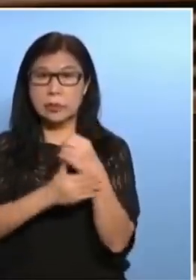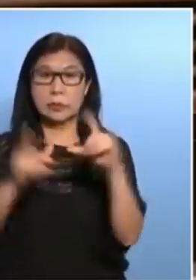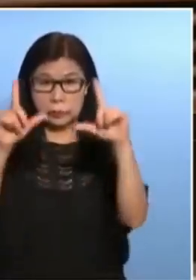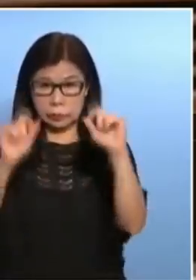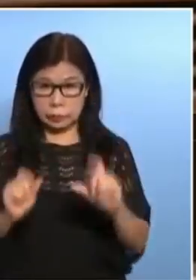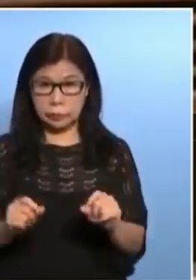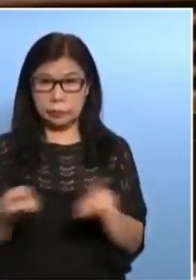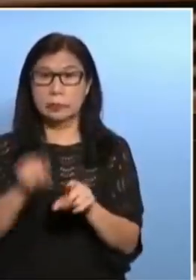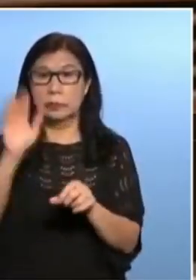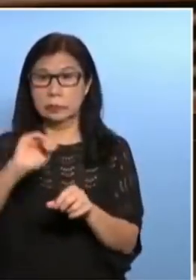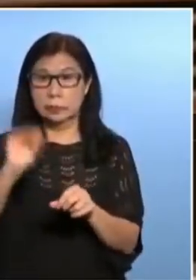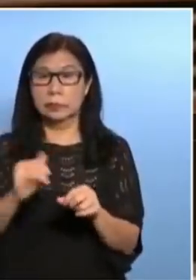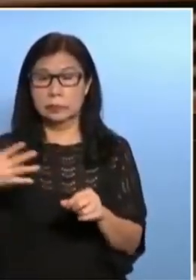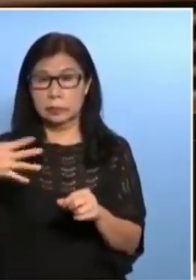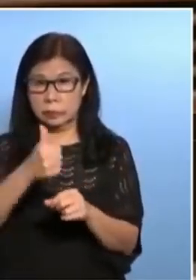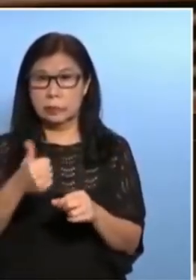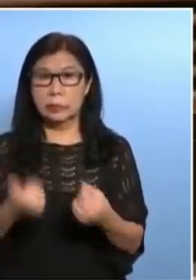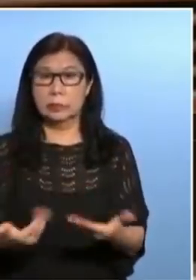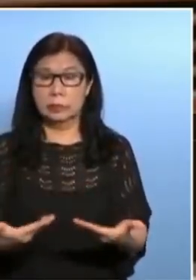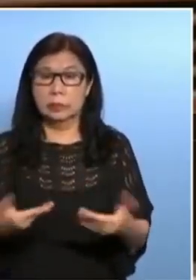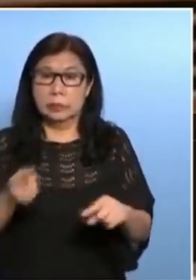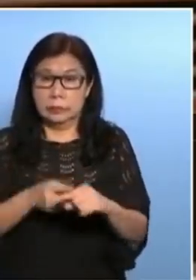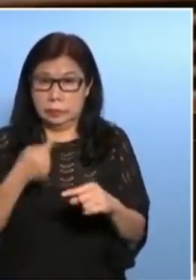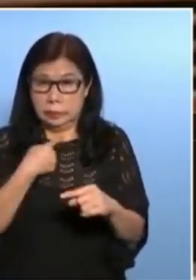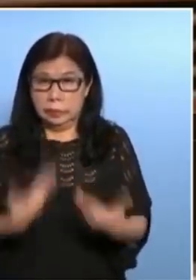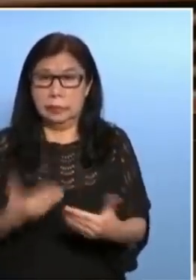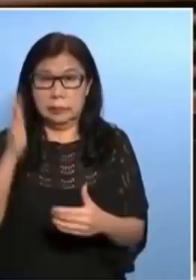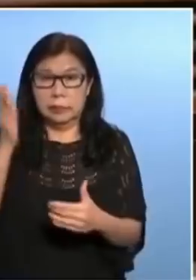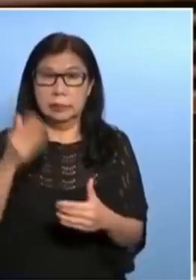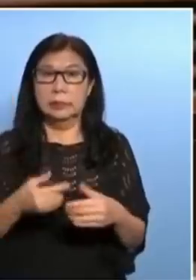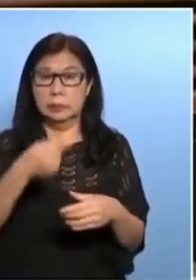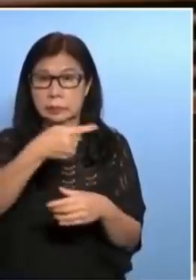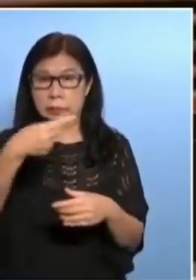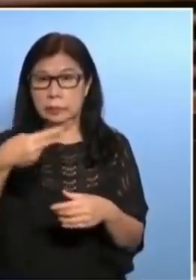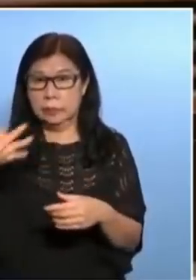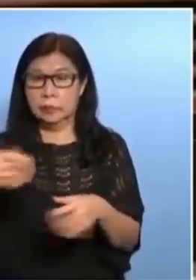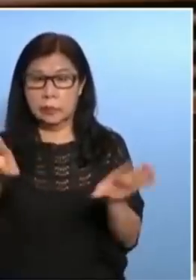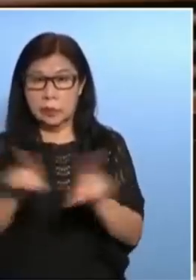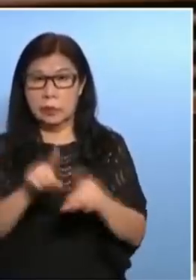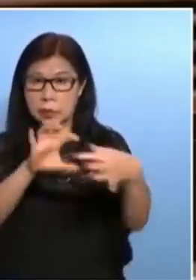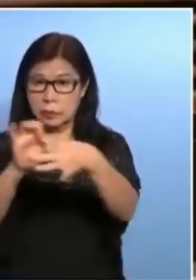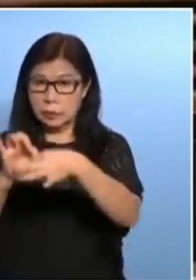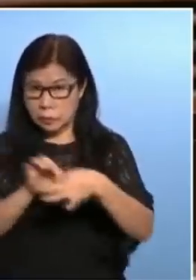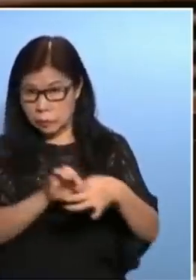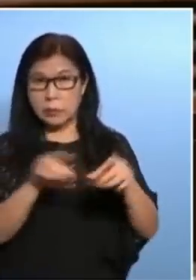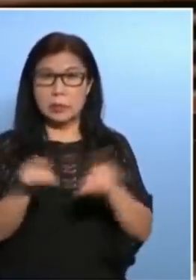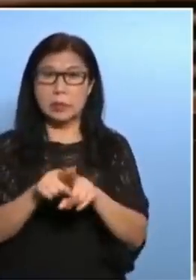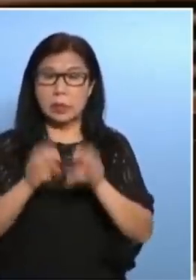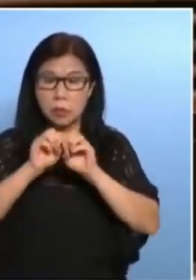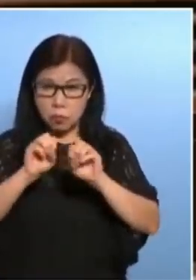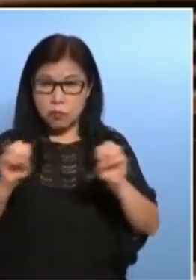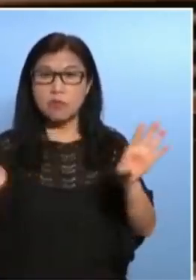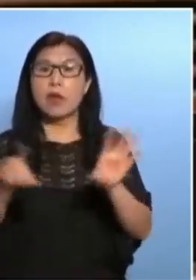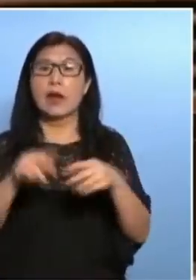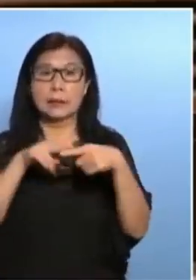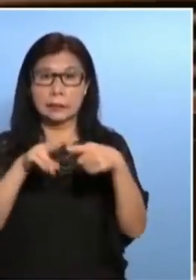釋。主席，在以下下來的時間呢，我會希望從三個互相扣連的角度呢去鋪陳我